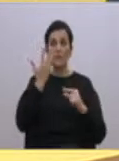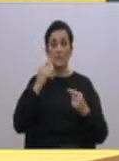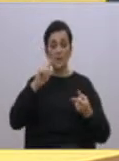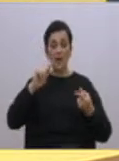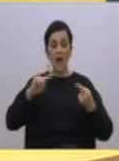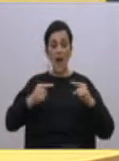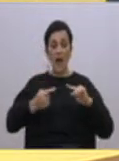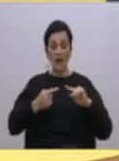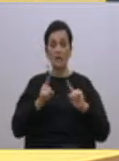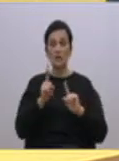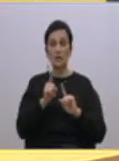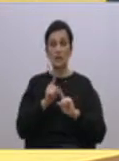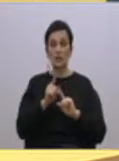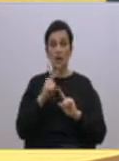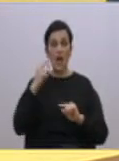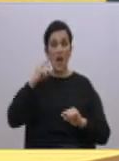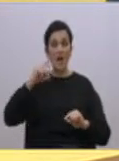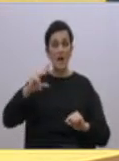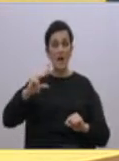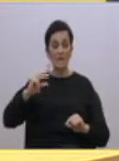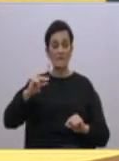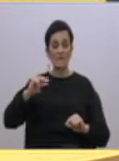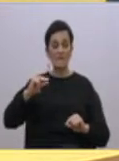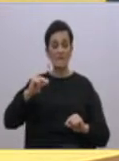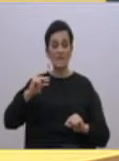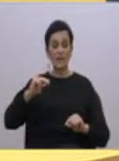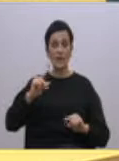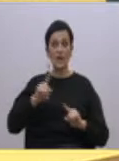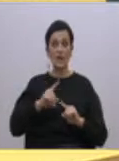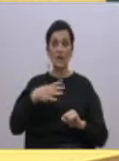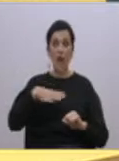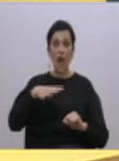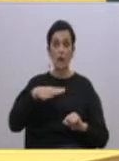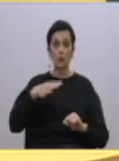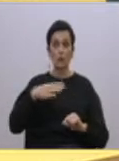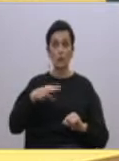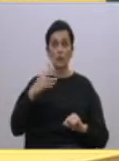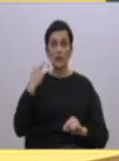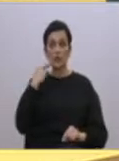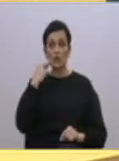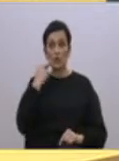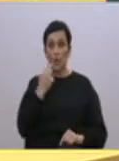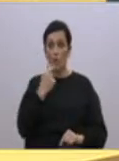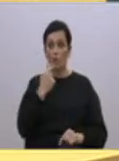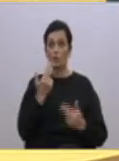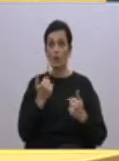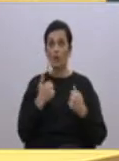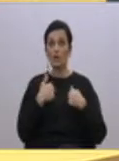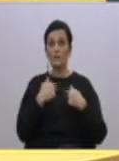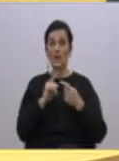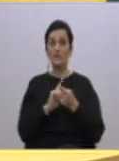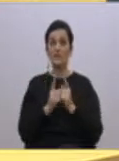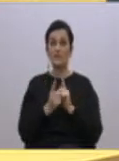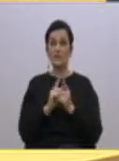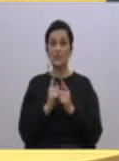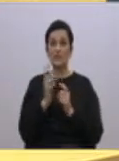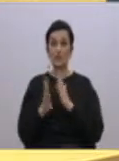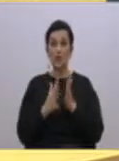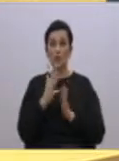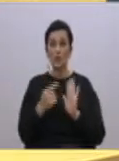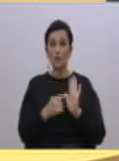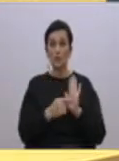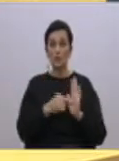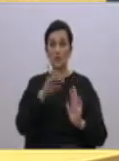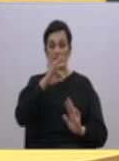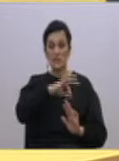არამედ გახმოვანების ფუნქცია, როგორც ქართულ, ისე ინგლისურ ენაზე, და ჩვენ სურდო თარჯიმის გამოყენებით